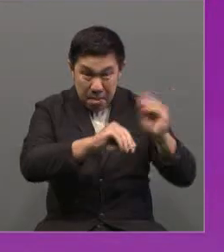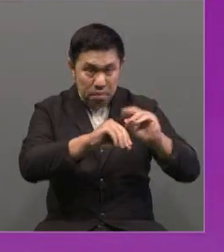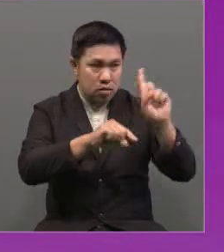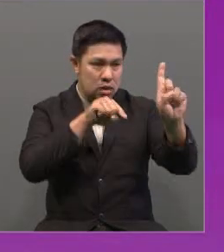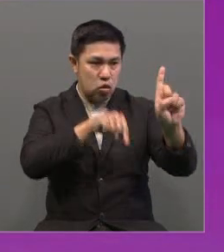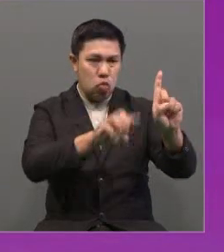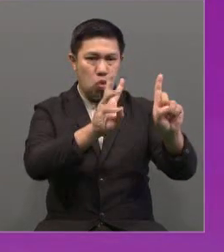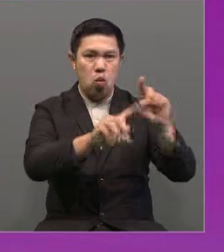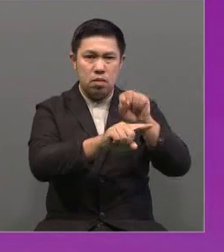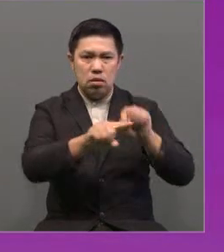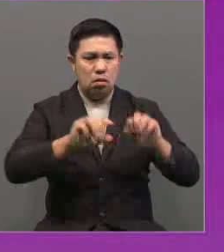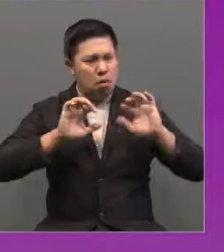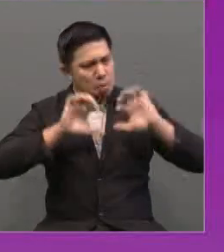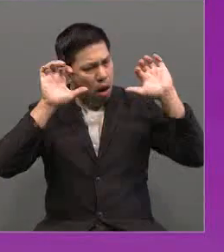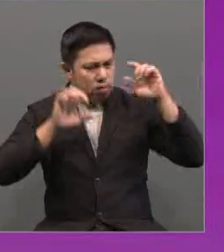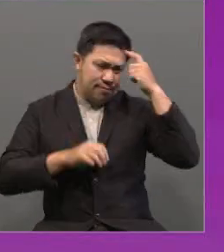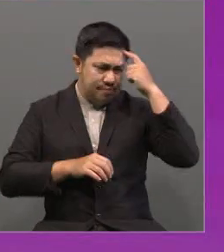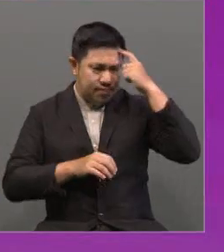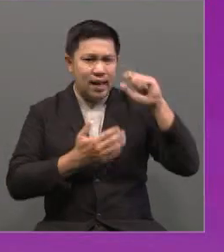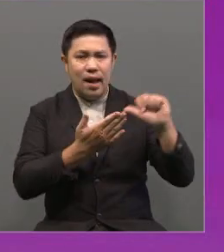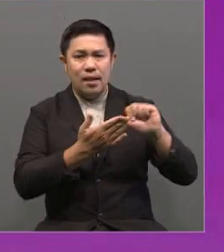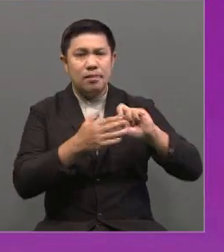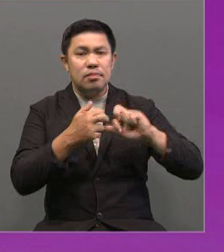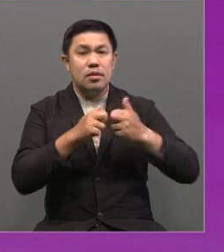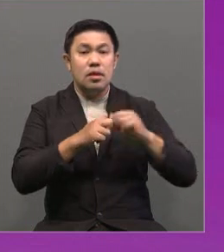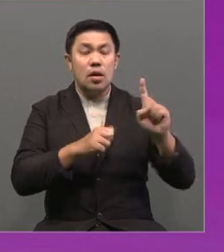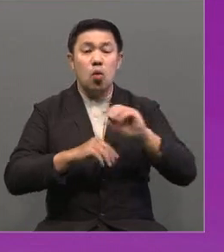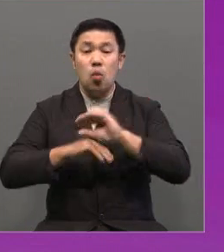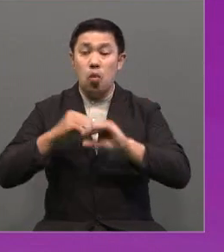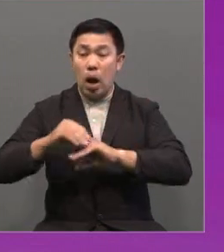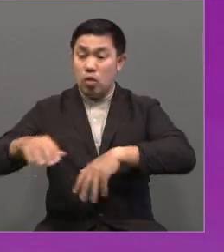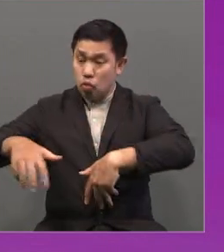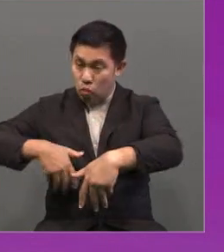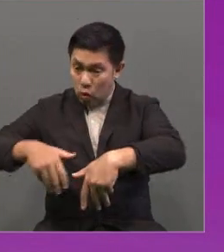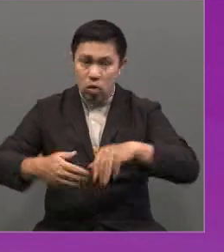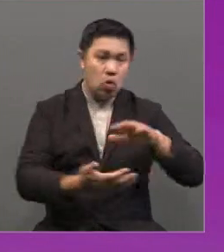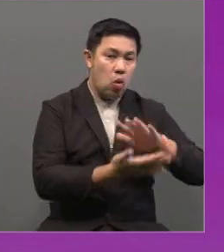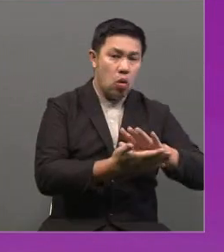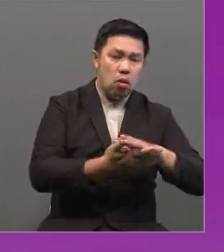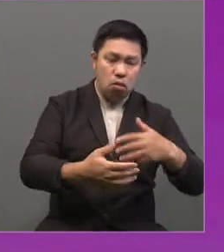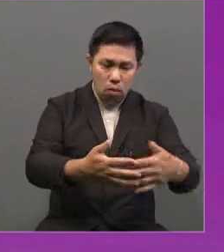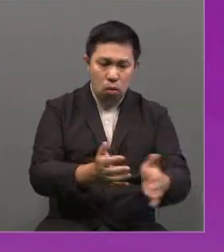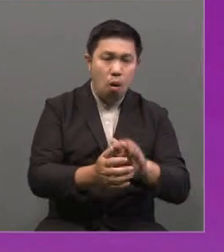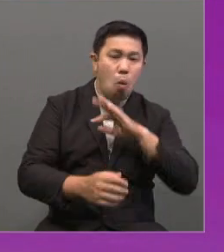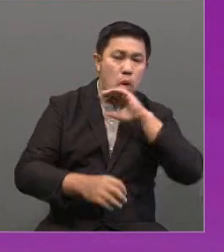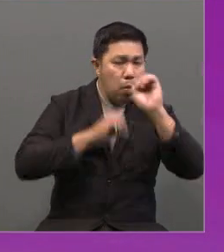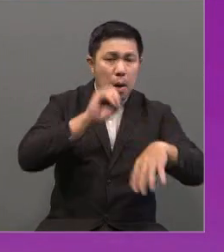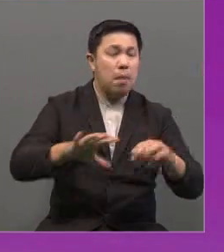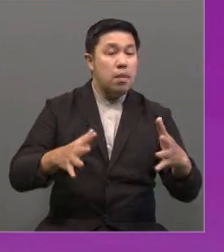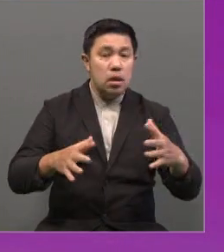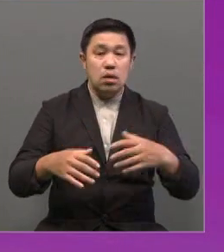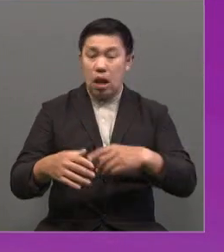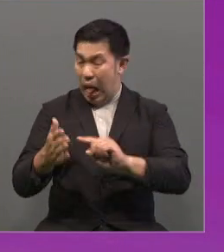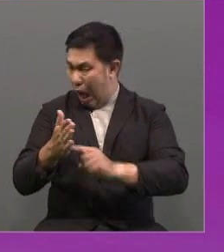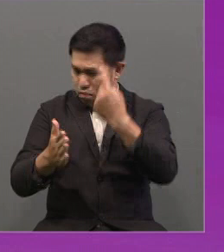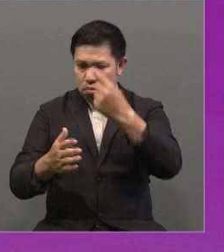1.6% นะซึ่งภาครัฐเขาก็มีแนวทางในการแก้ไขปัญหาหนึ่งในนั้นก็คือโครงการชุมชนและโรงเรียนปลอดขยะครับที่จะเป็นการกำจัดขยะ